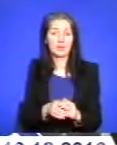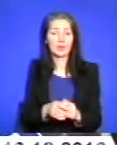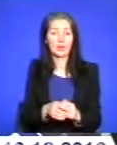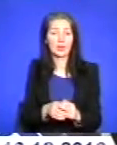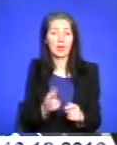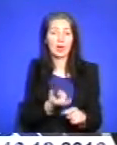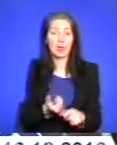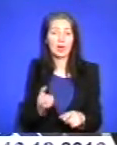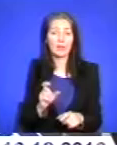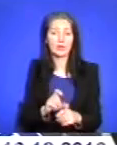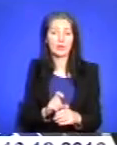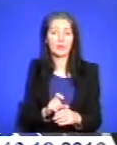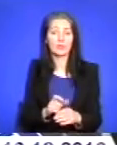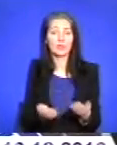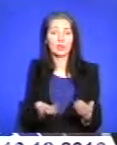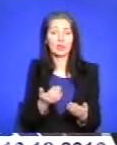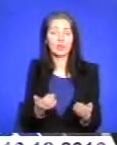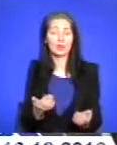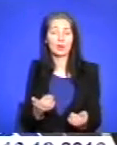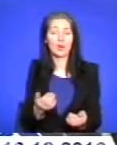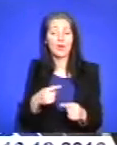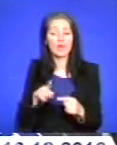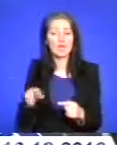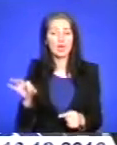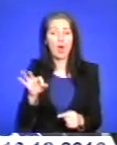незначне перевищення. Якщо в